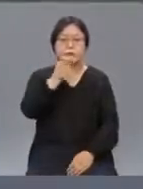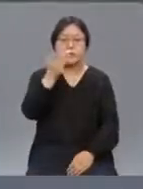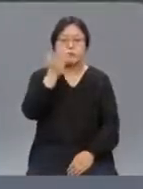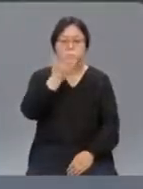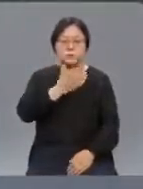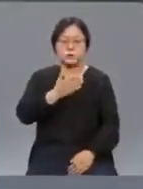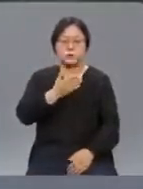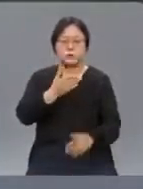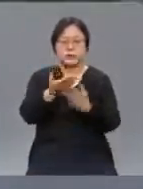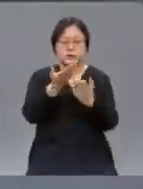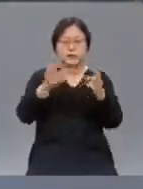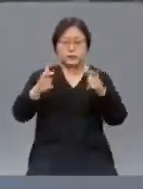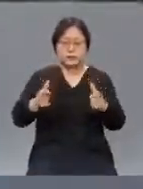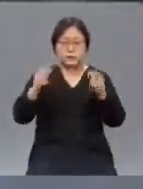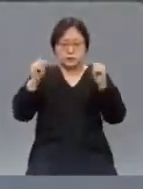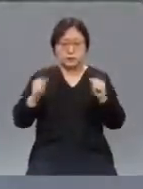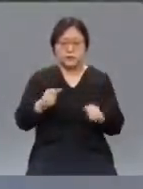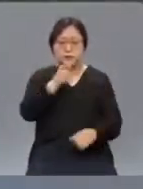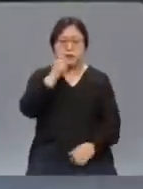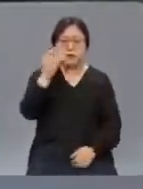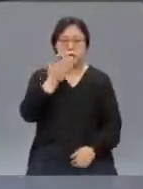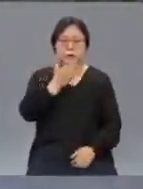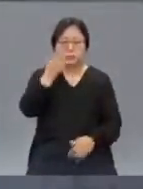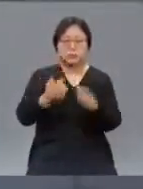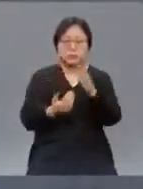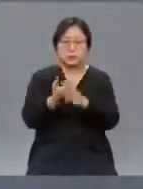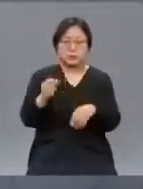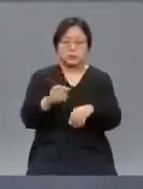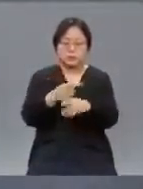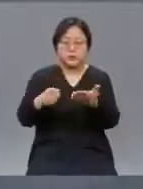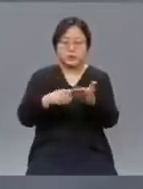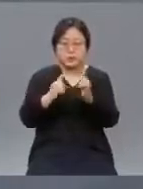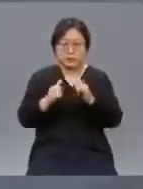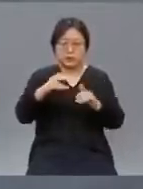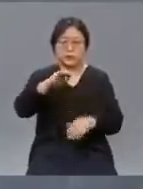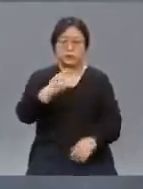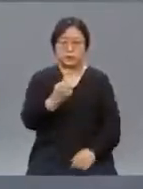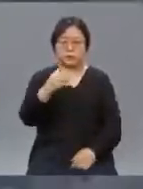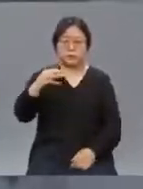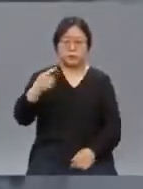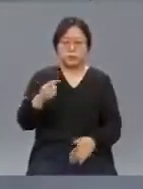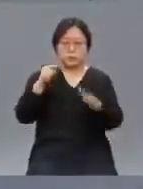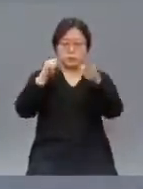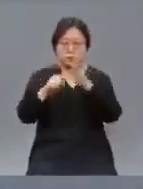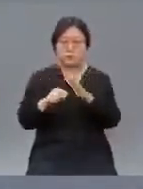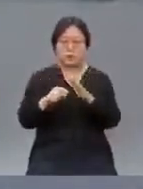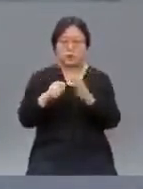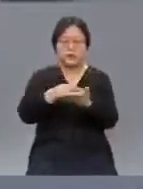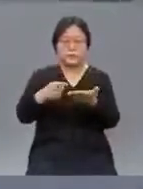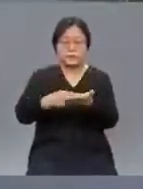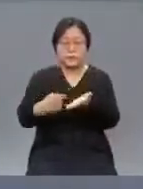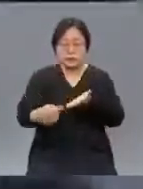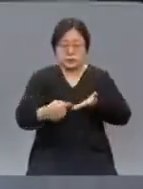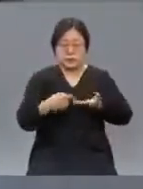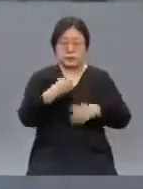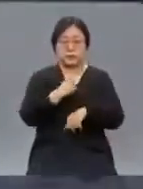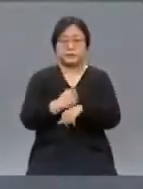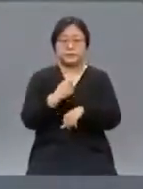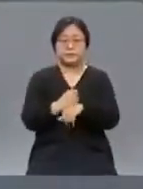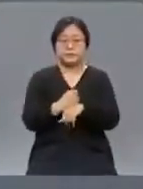여수시는 여수 섬 지역에 거주하는 여순 피해자들을 위해 거문도와 초도 등을 찾아가 여순 사건 피해 신고를